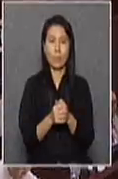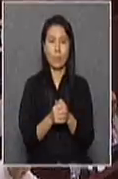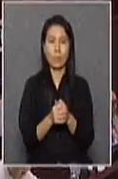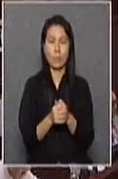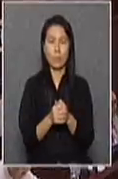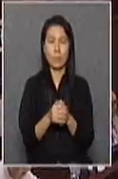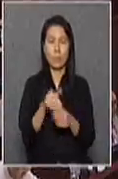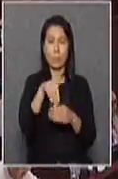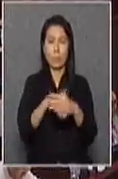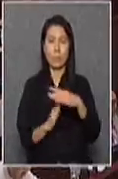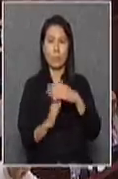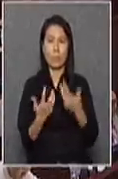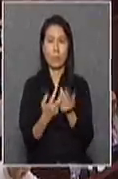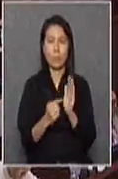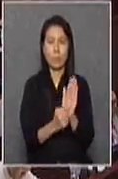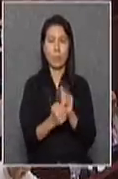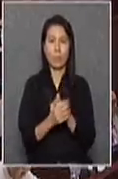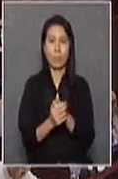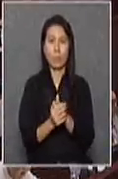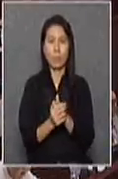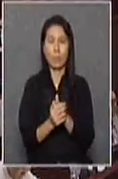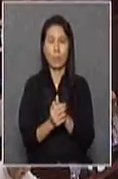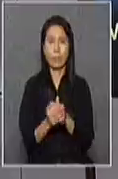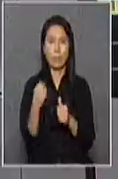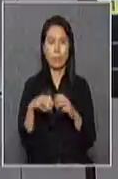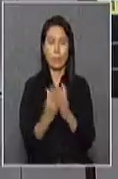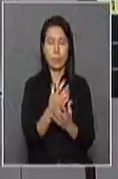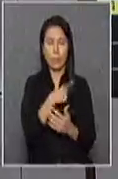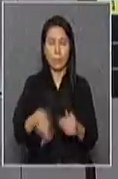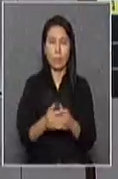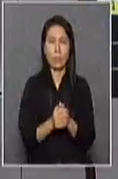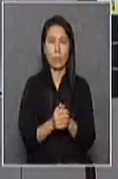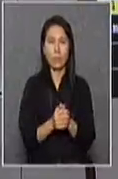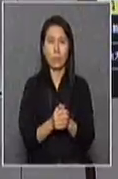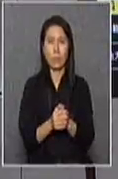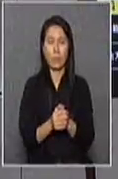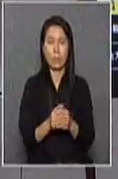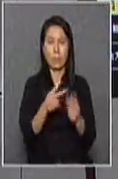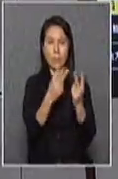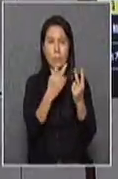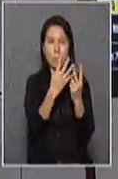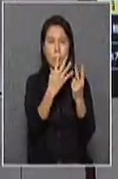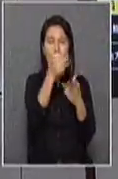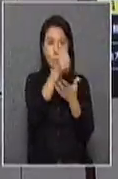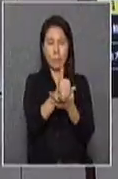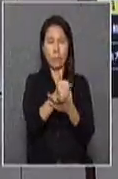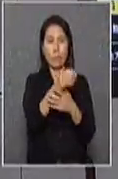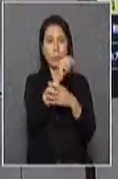停止表決，顯示結果。功能團體選舉產生的議員24位出席，沒有人贊